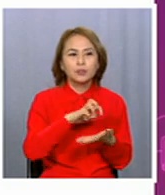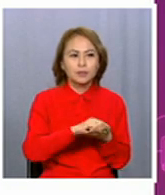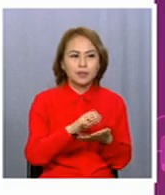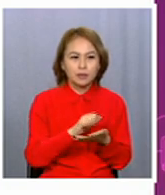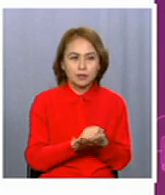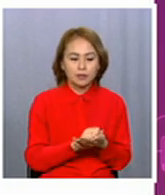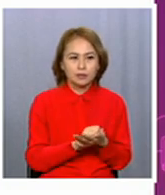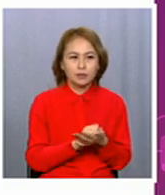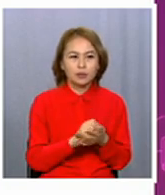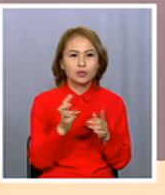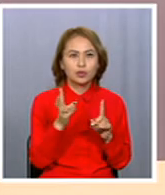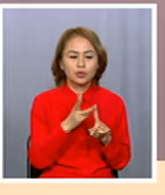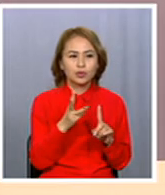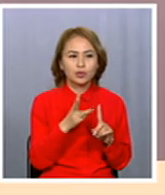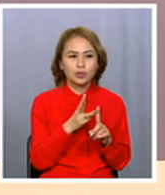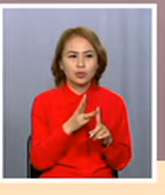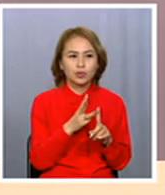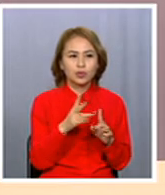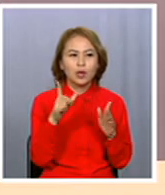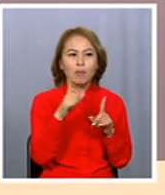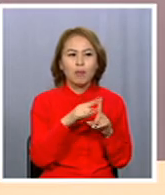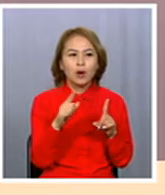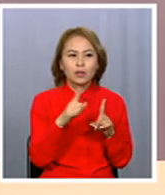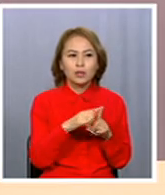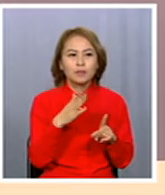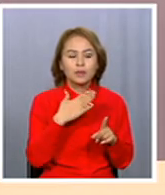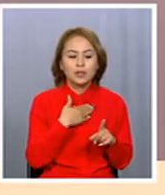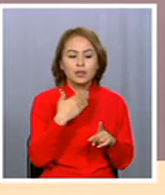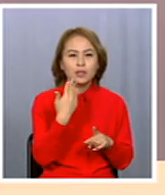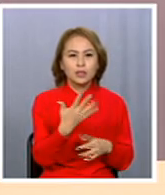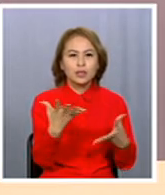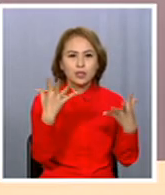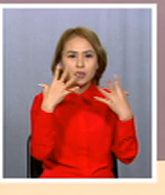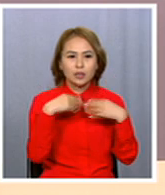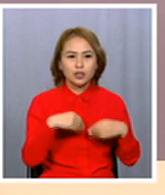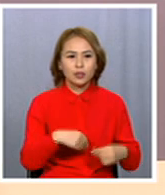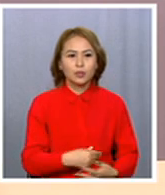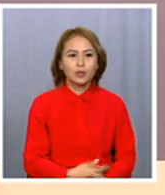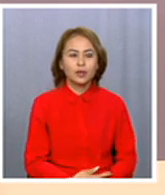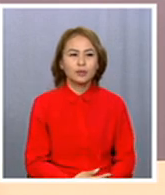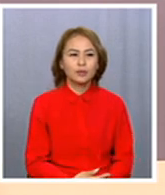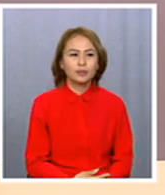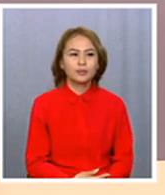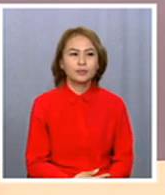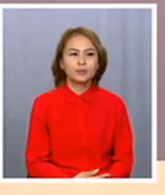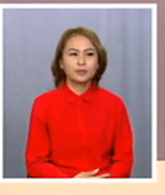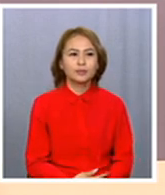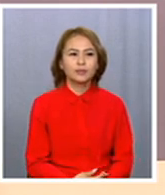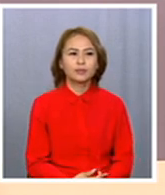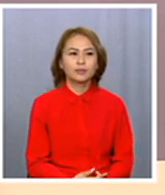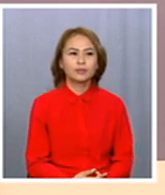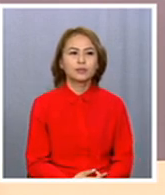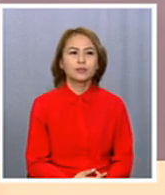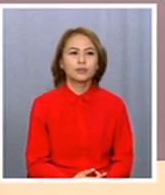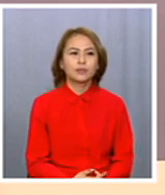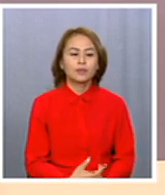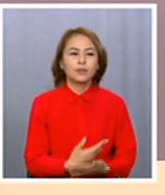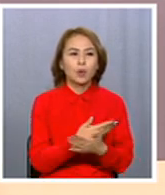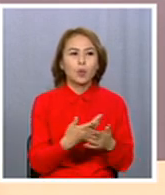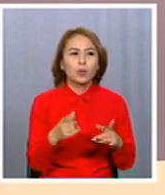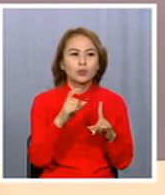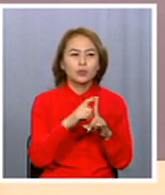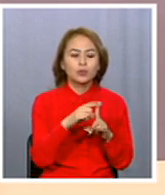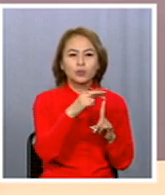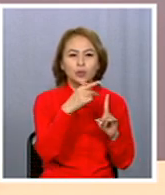пісірейін? Үшінші сөйлем. Бауырсақ, мен сені жеп қоямын. Енді осы